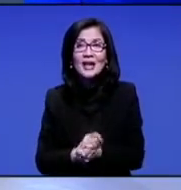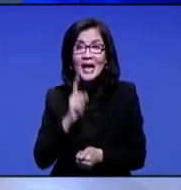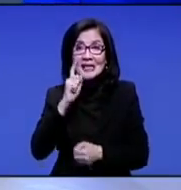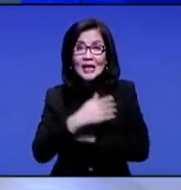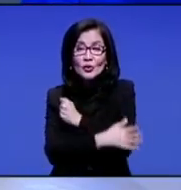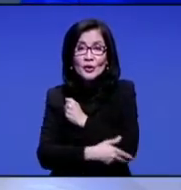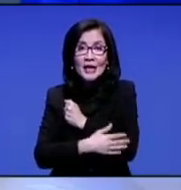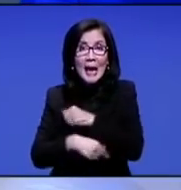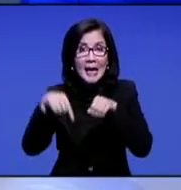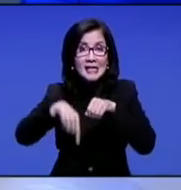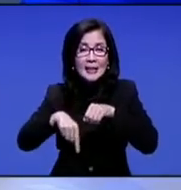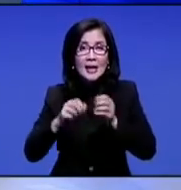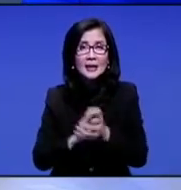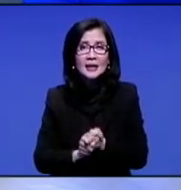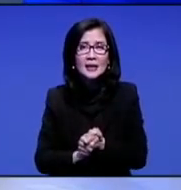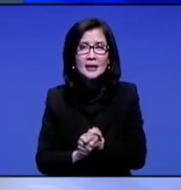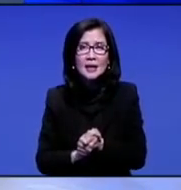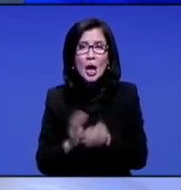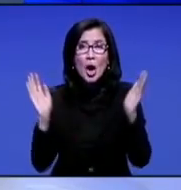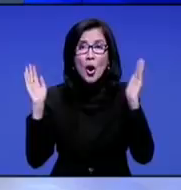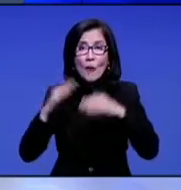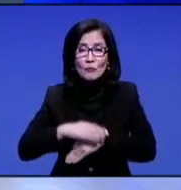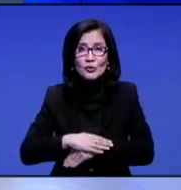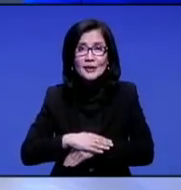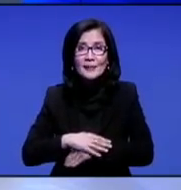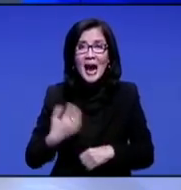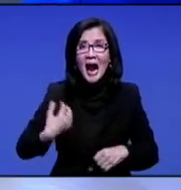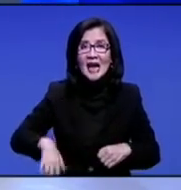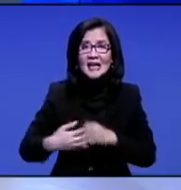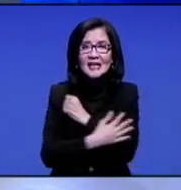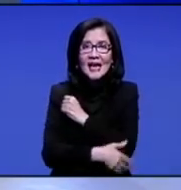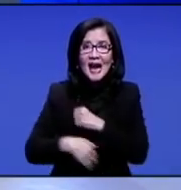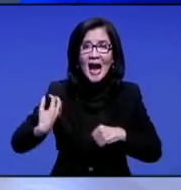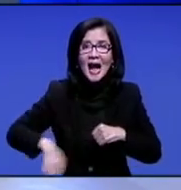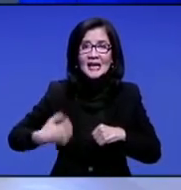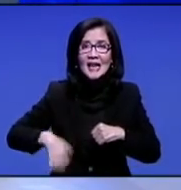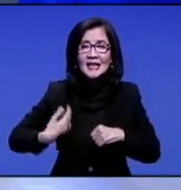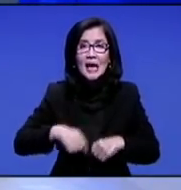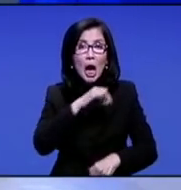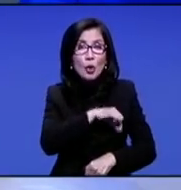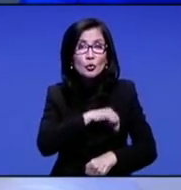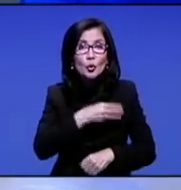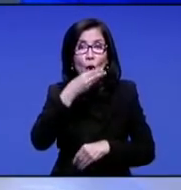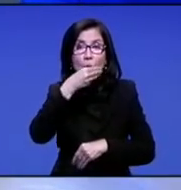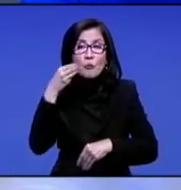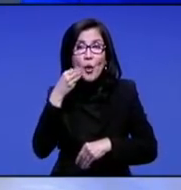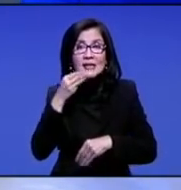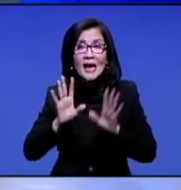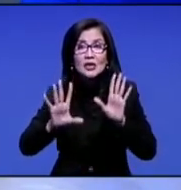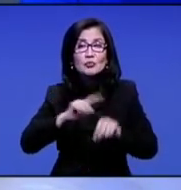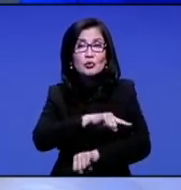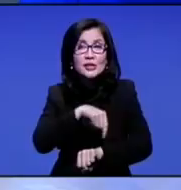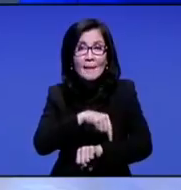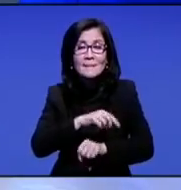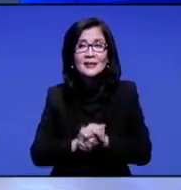negara di belahan bumi selatan, Muslimin dan Muslimah Argentina juga beruntung karena hanya perlu berpuasa selama 10 jam